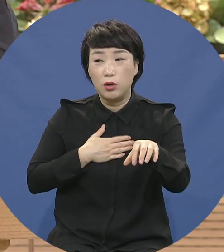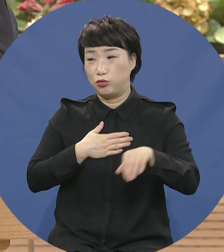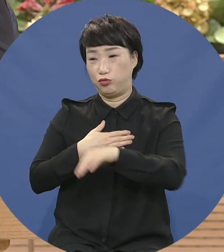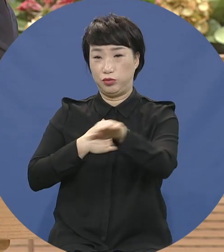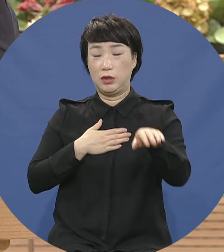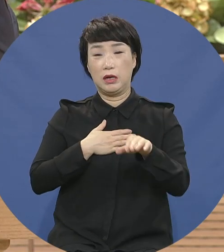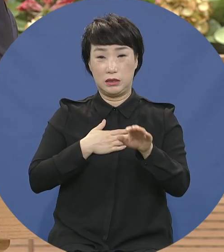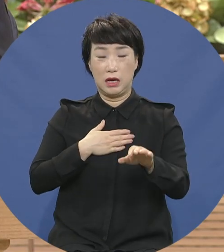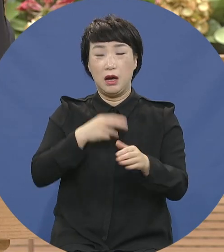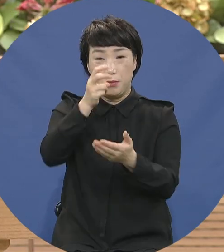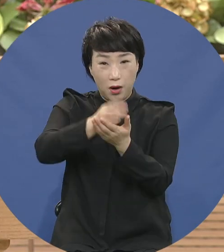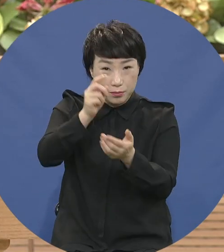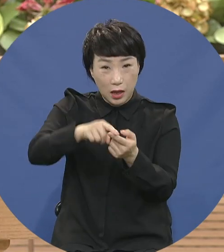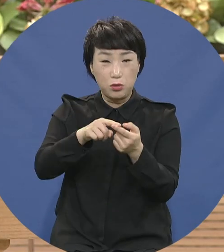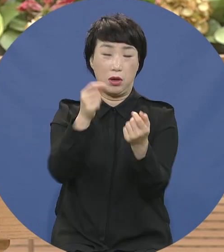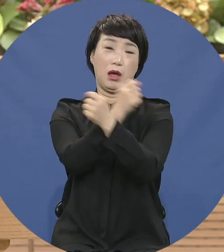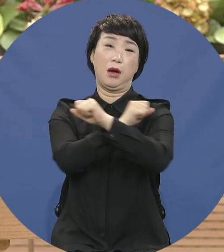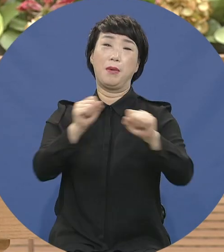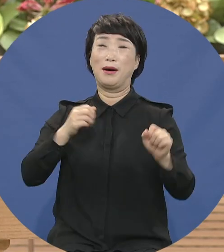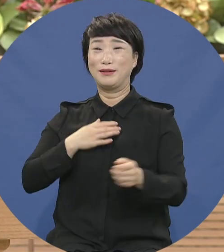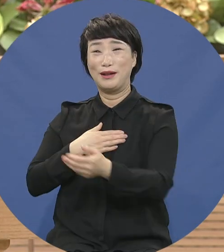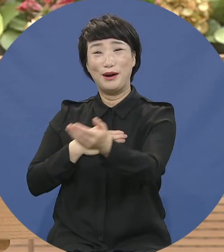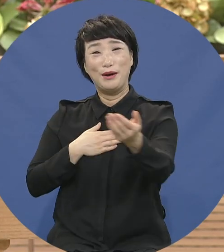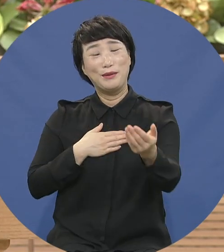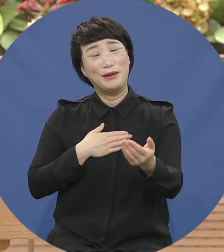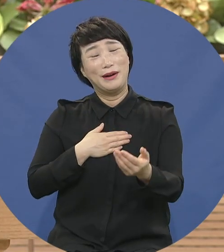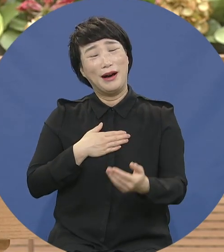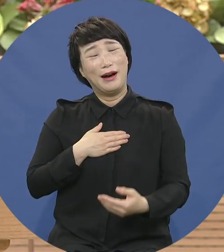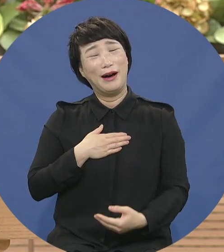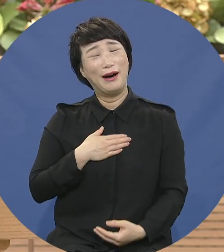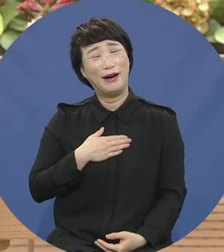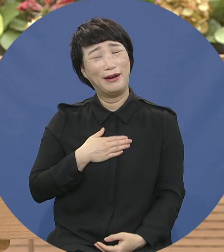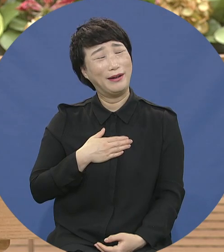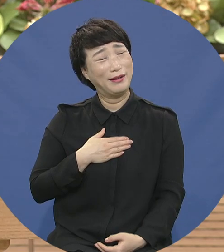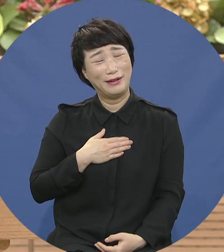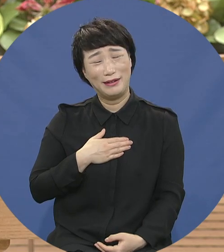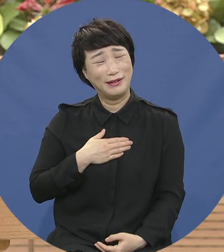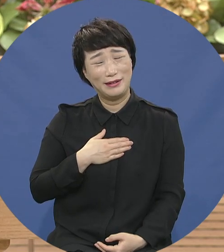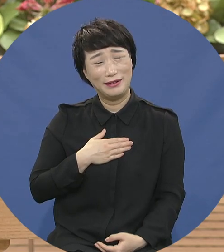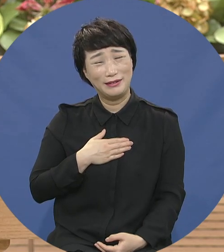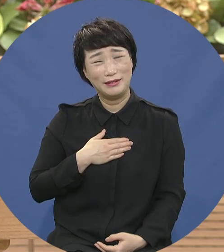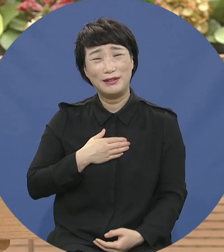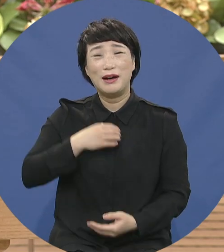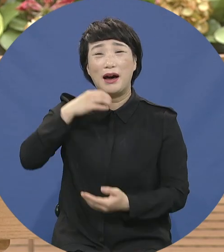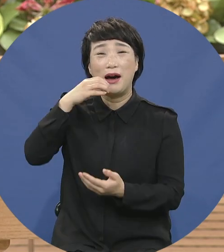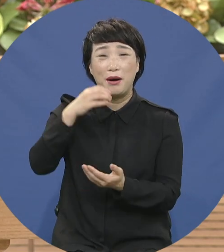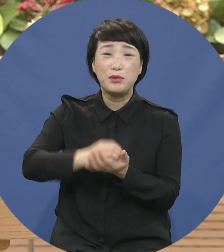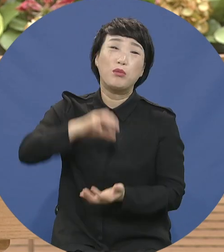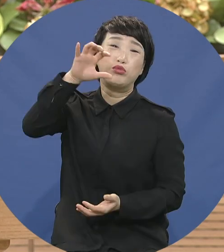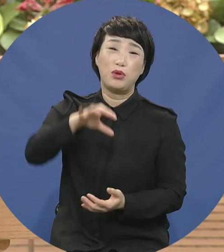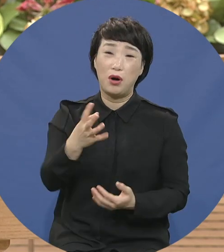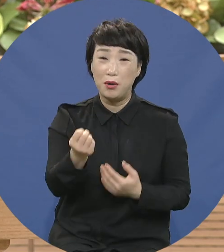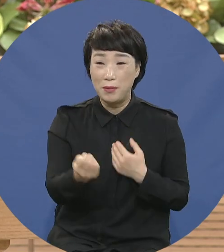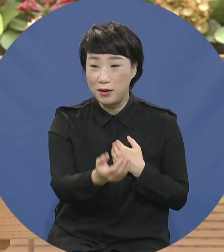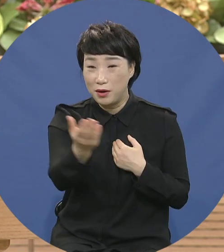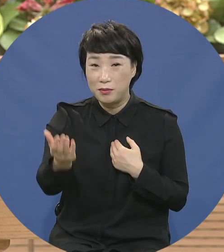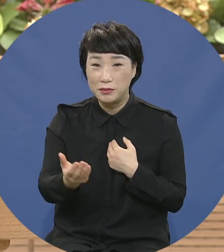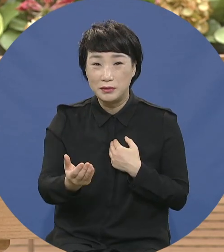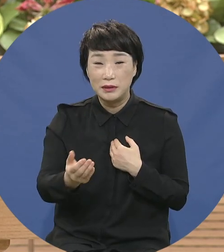우리가 법대로 해방된 데에 대해서 얼마나 감격하며